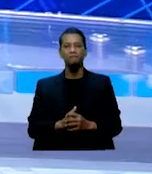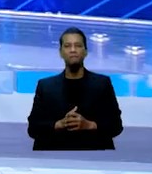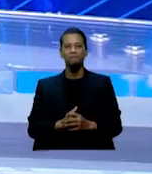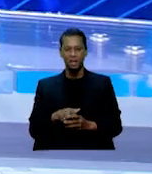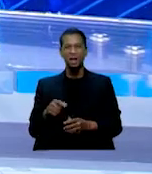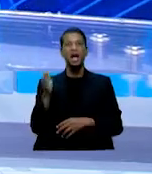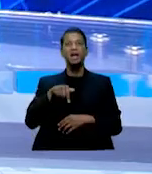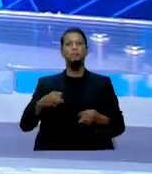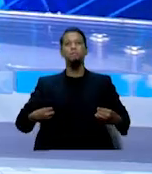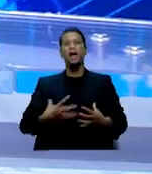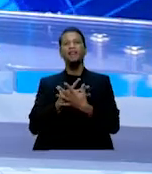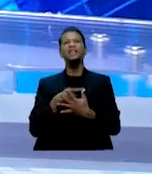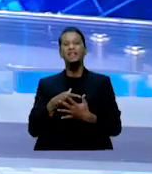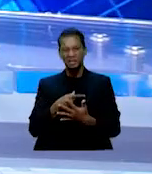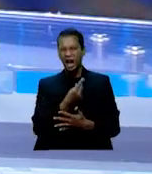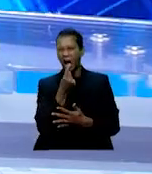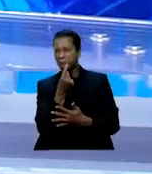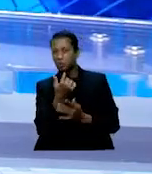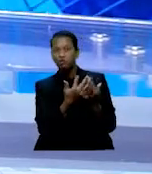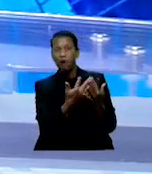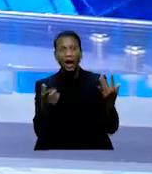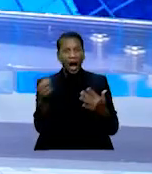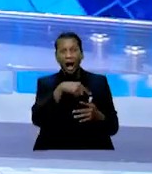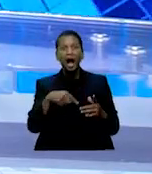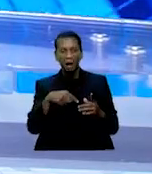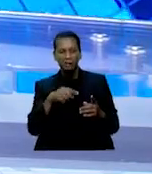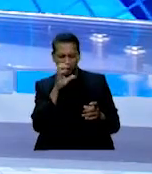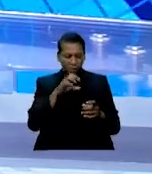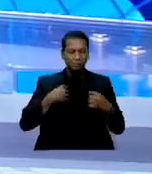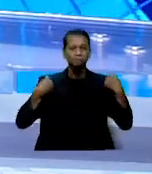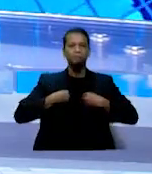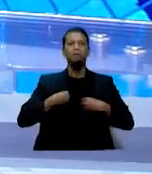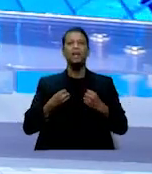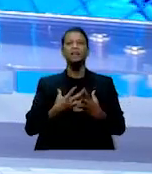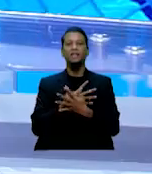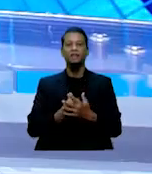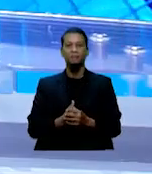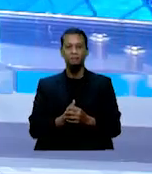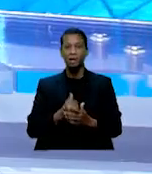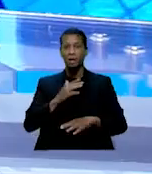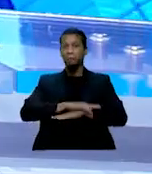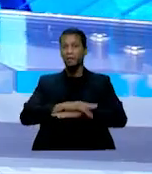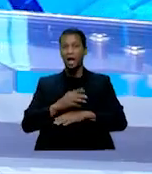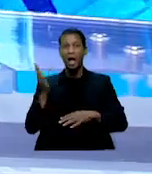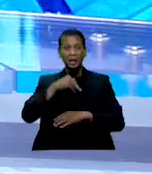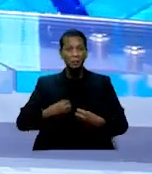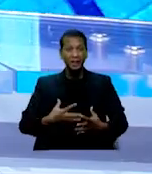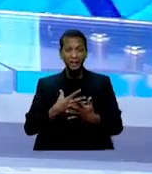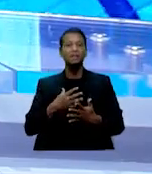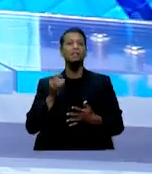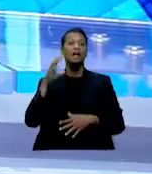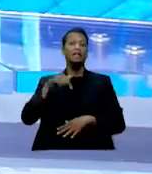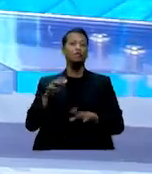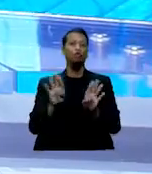Semarak Hari Batik, pagi ini hampir semua warga yang saya temui mengenakan batik. Nah, berita Semarak Hari Batik ini akan menutup jumpa kita siang hari ini.